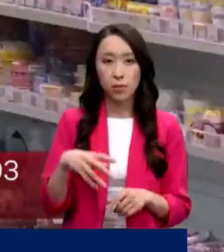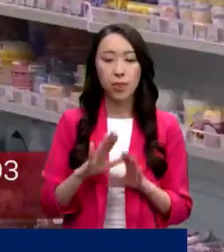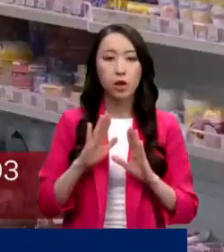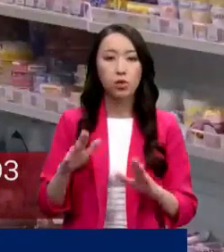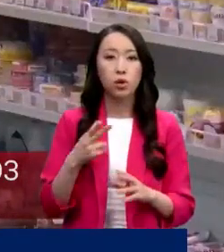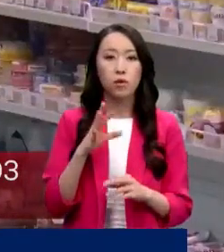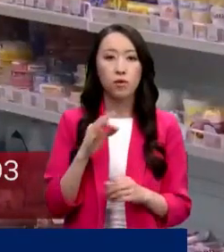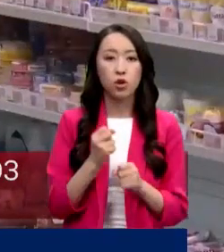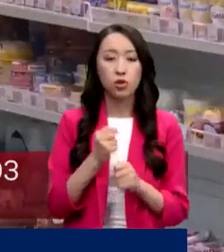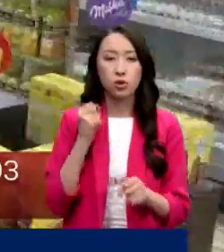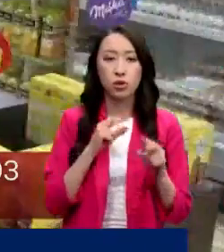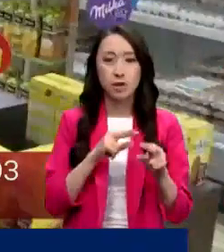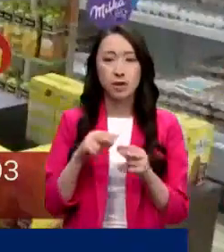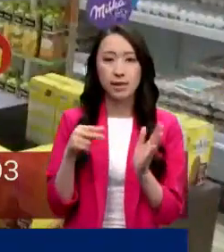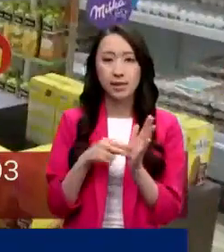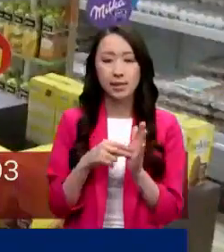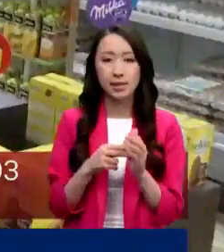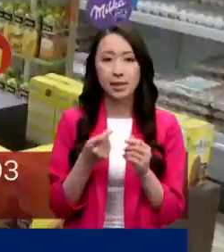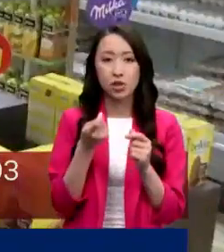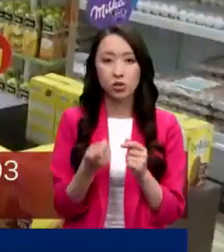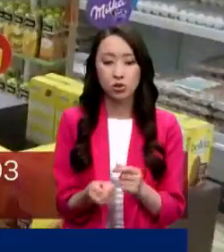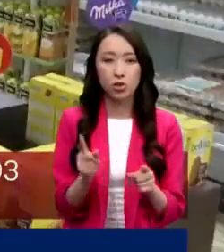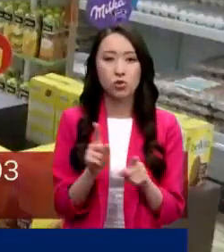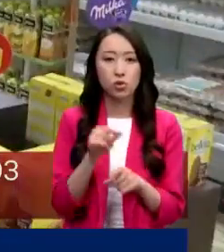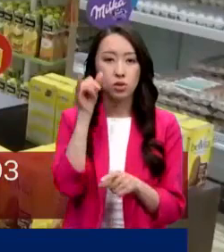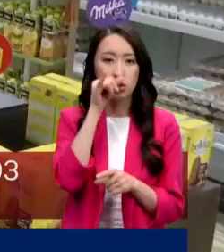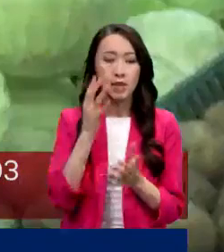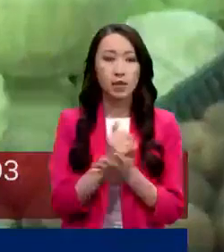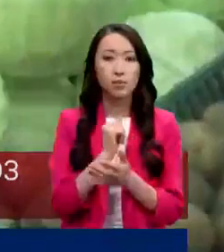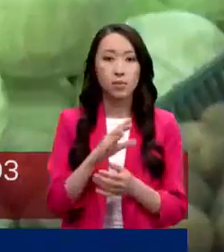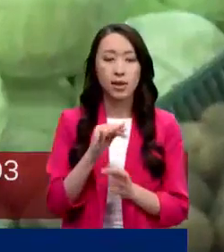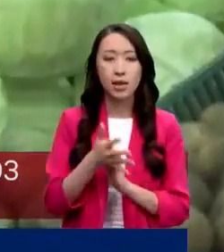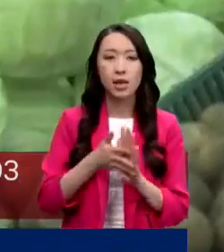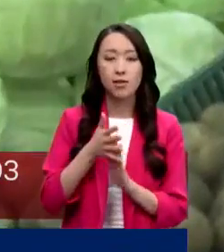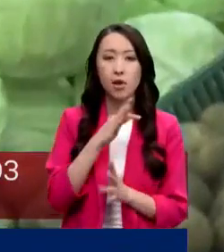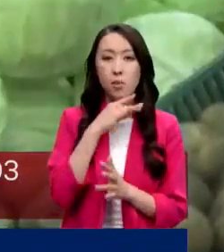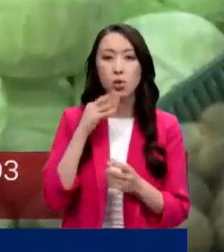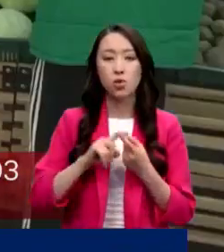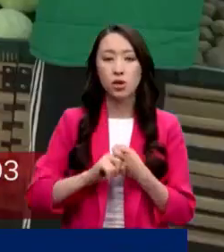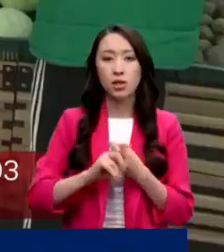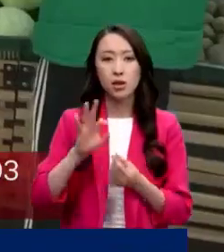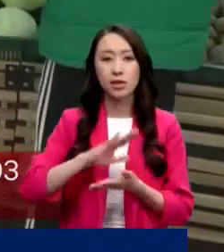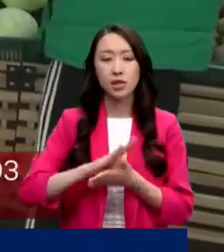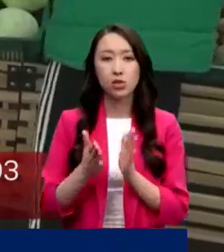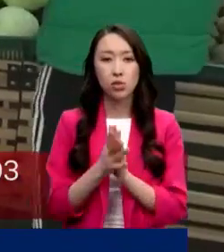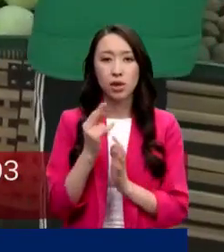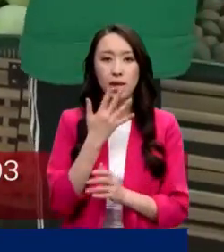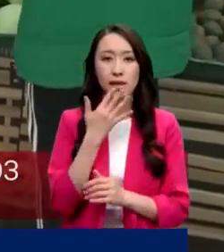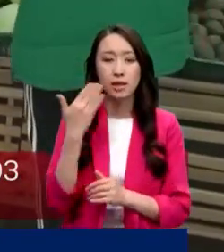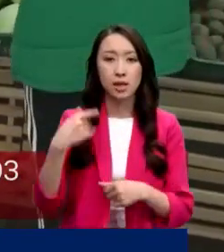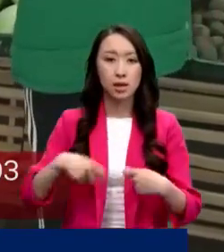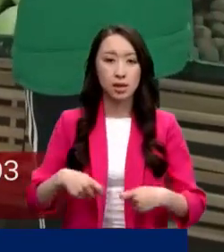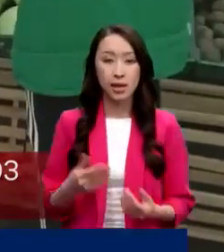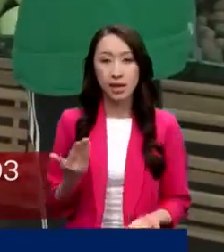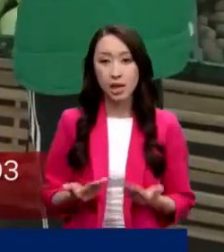вот жестко держать в узде цены в ведомстве не обещают и говорят, что многое зависит от ситуации на иностранных рынках.